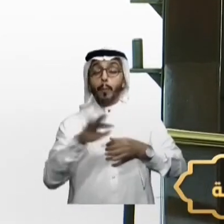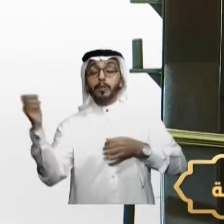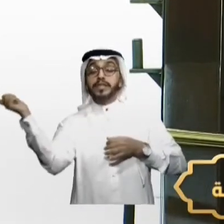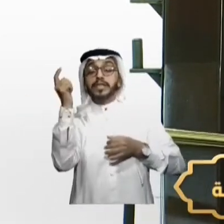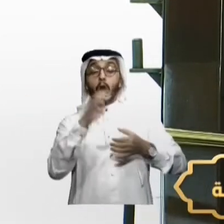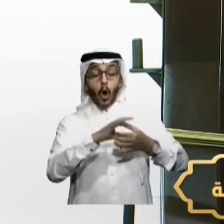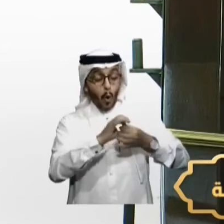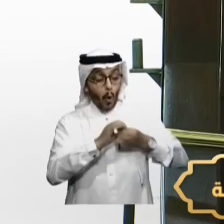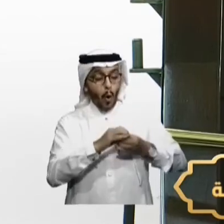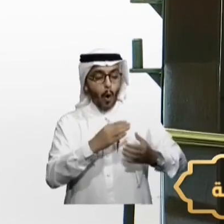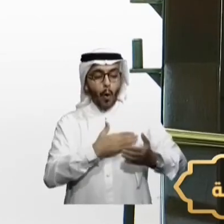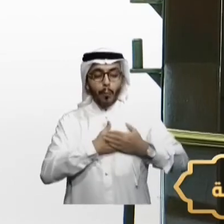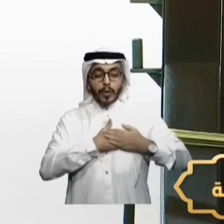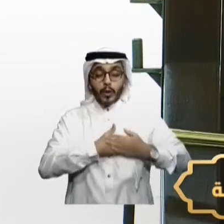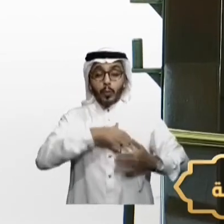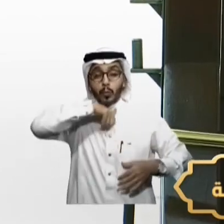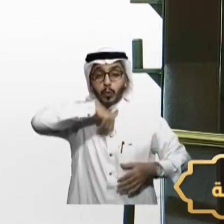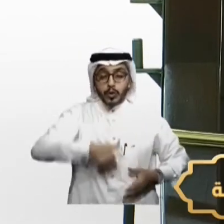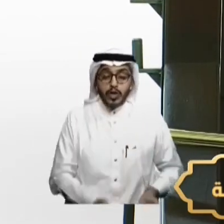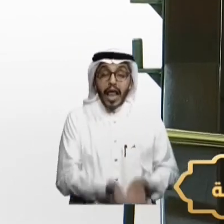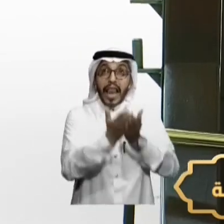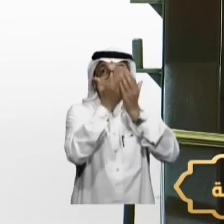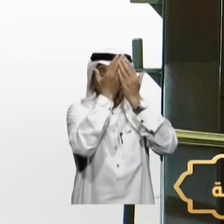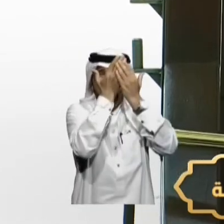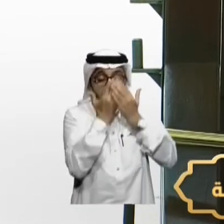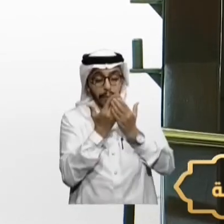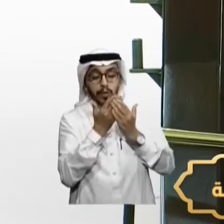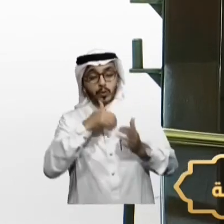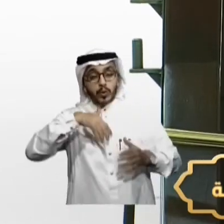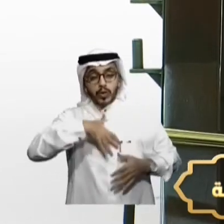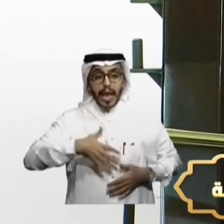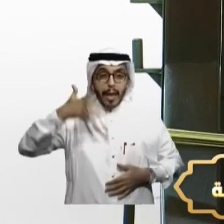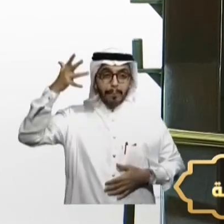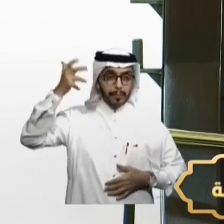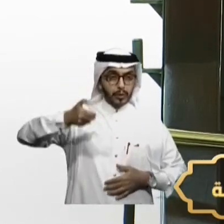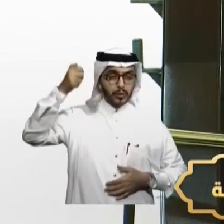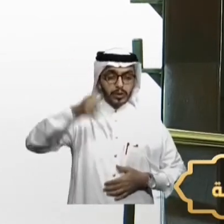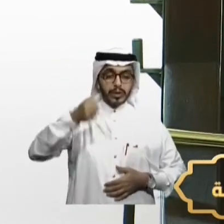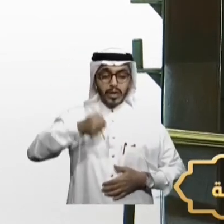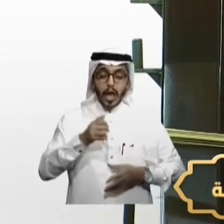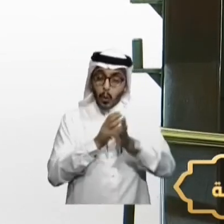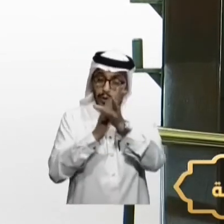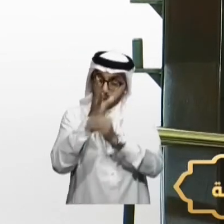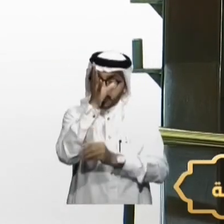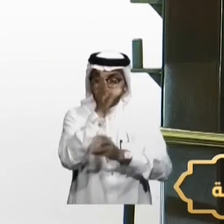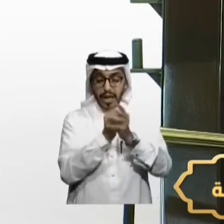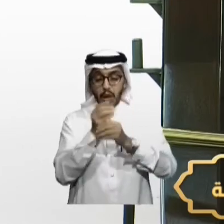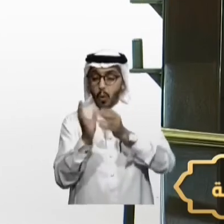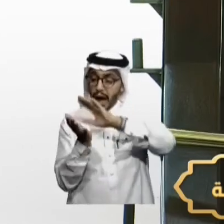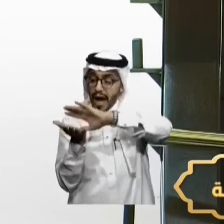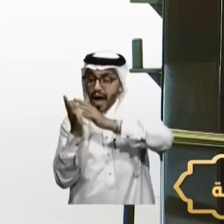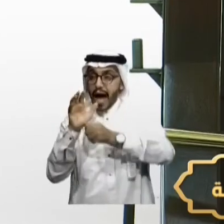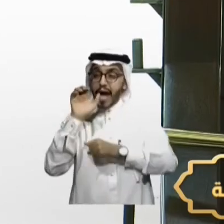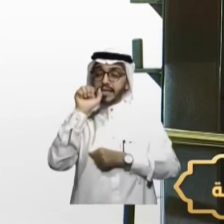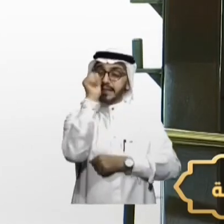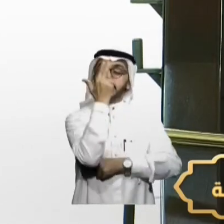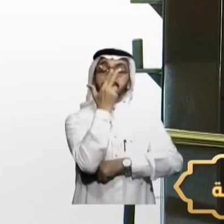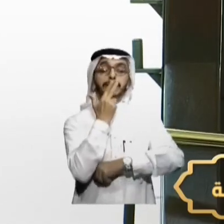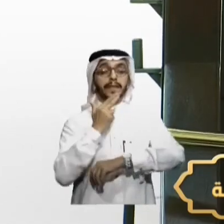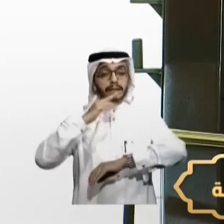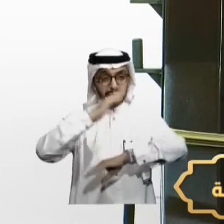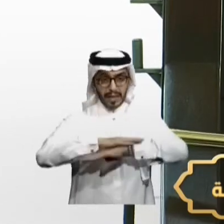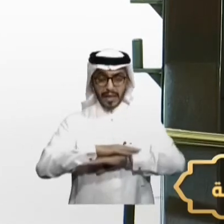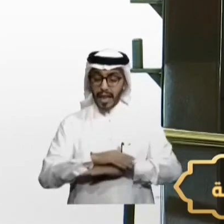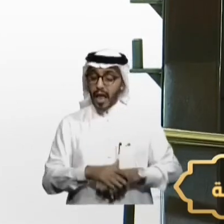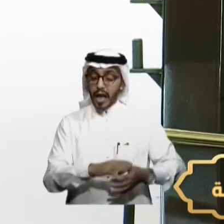لرسولها وحبيبها وشفيعها صلى الله عليه وسلم وسيرته وشمائله العطرة